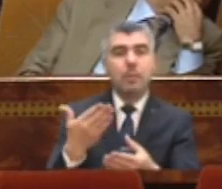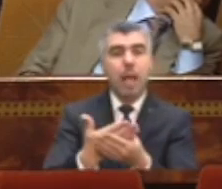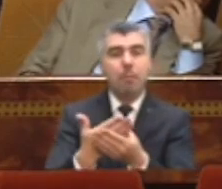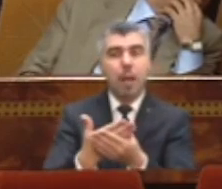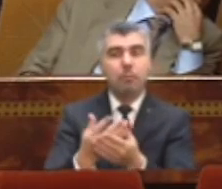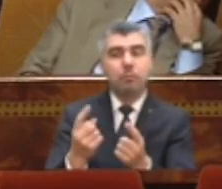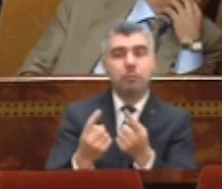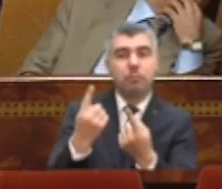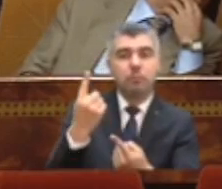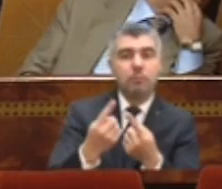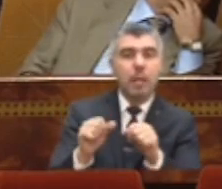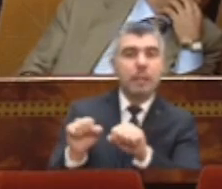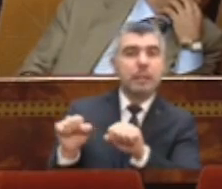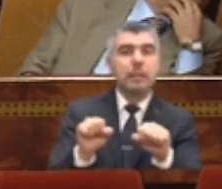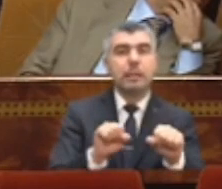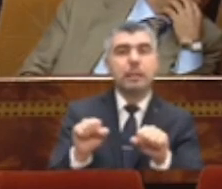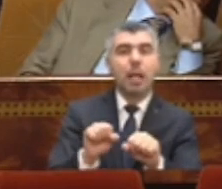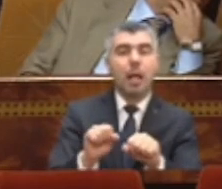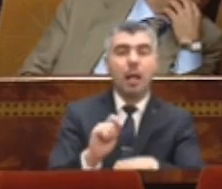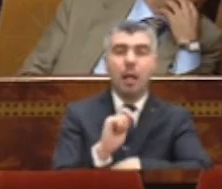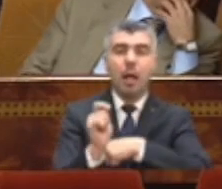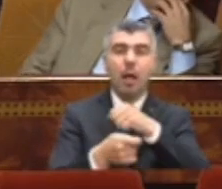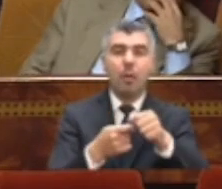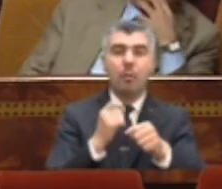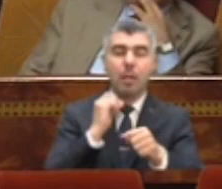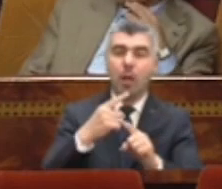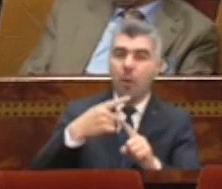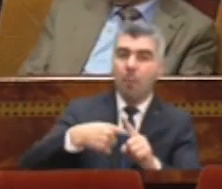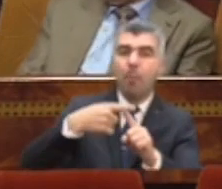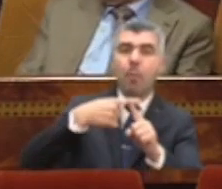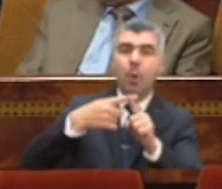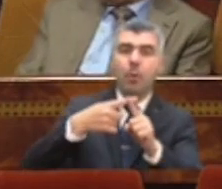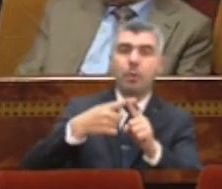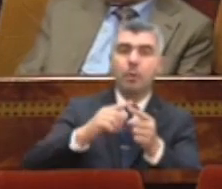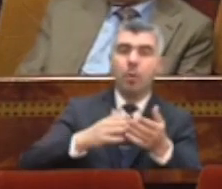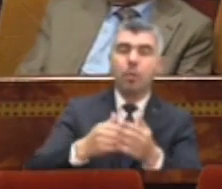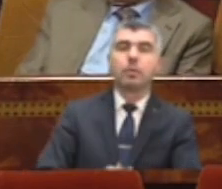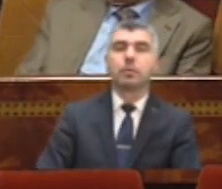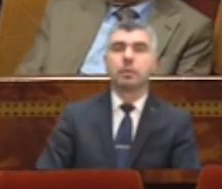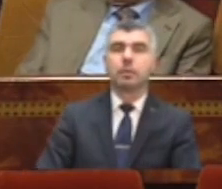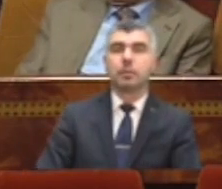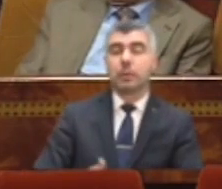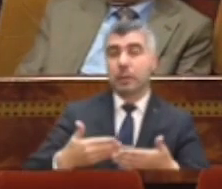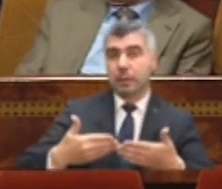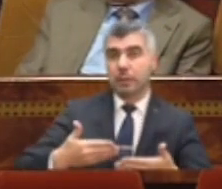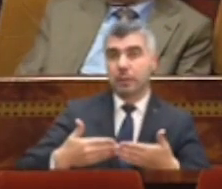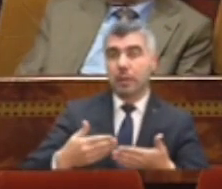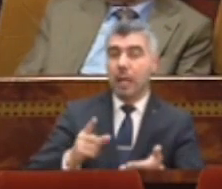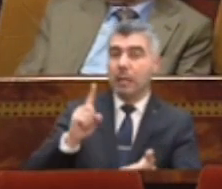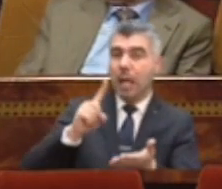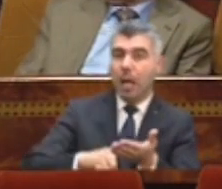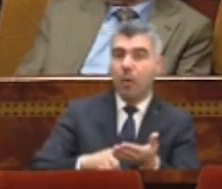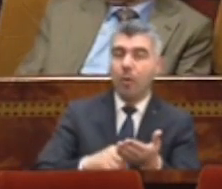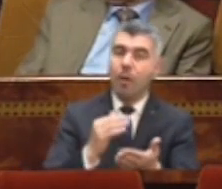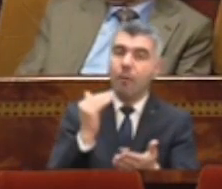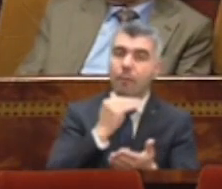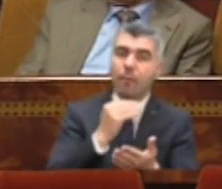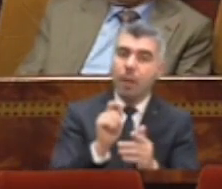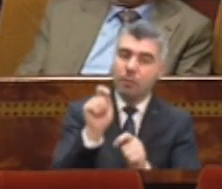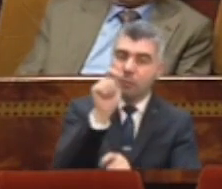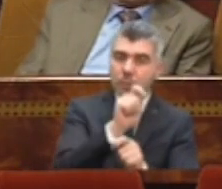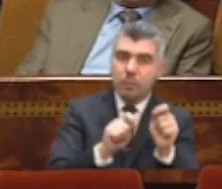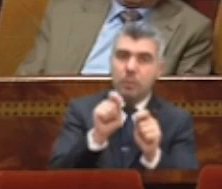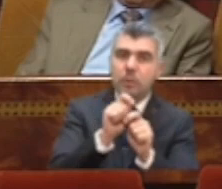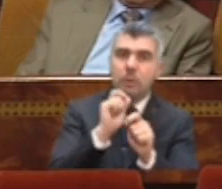أو بسبب الزلزال بالعالم القروي عرف ارتفاعا كبيرا. ومن هذا المنبر نطالبكم بضرورة إسراع بترميم المساجد